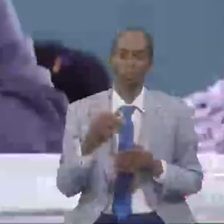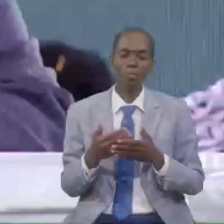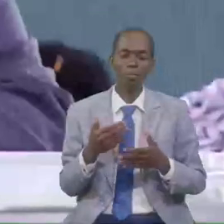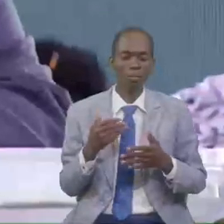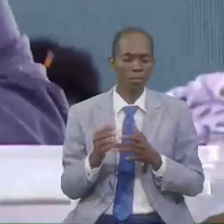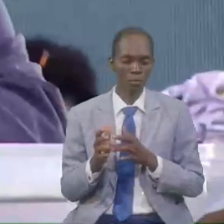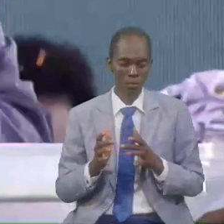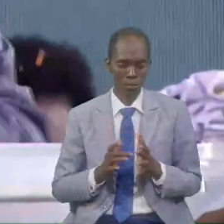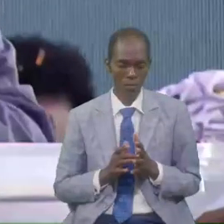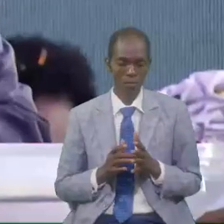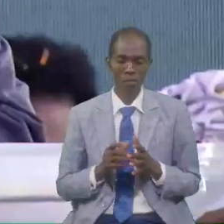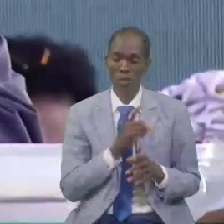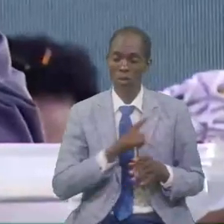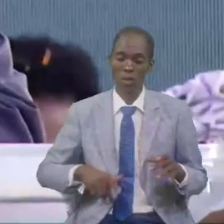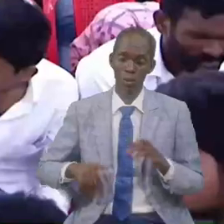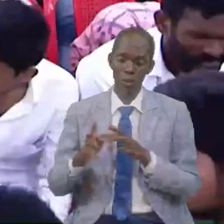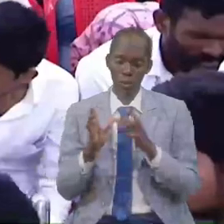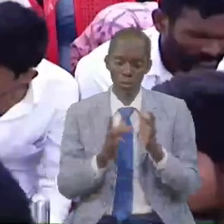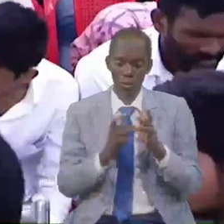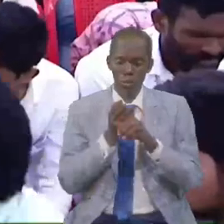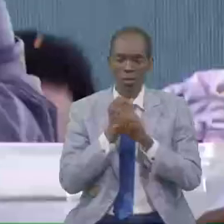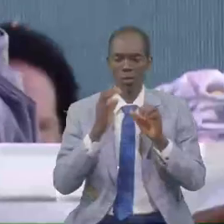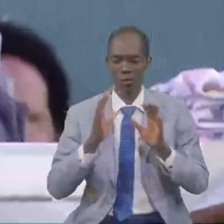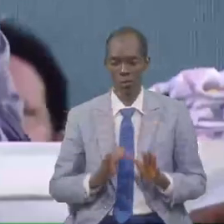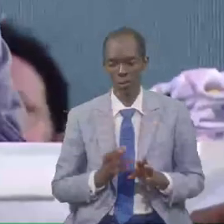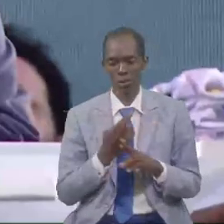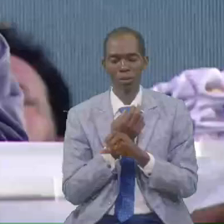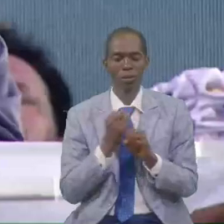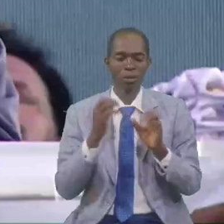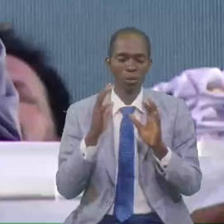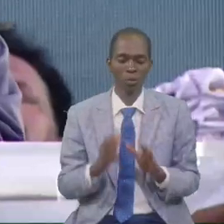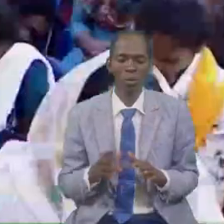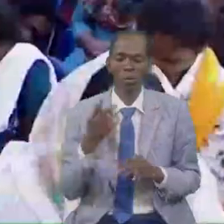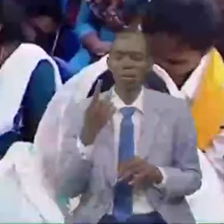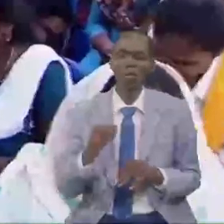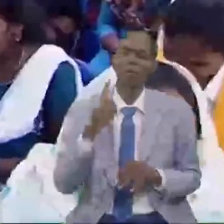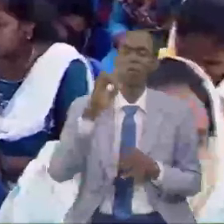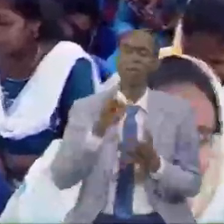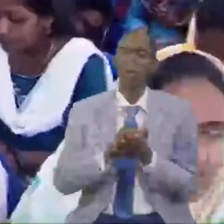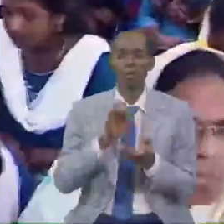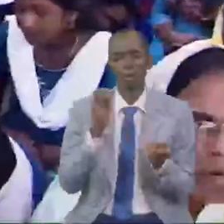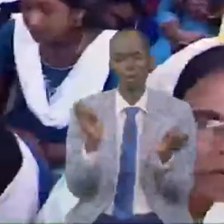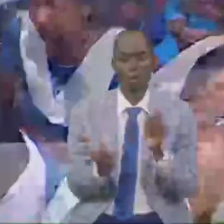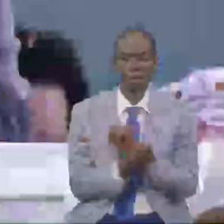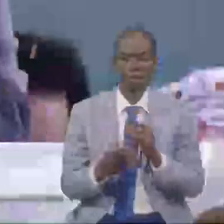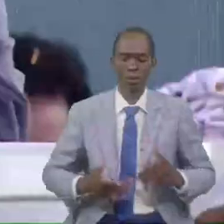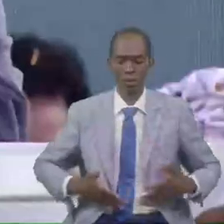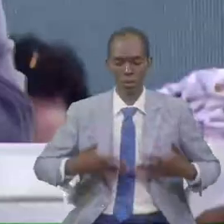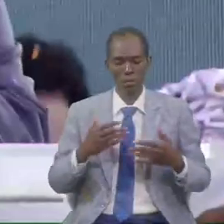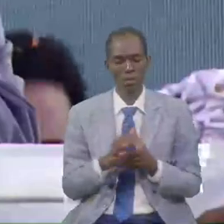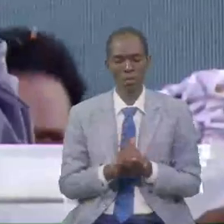Jésus, Sauveur, Rédempteur, celui qui transforme les vies.